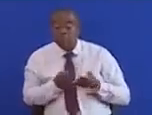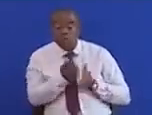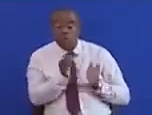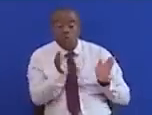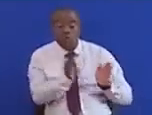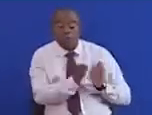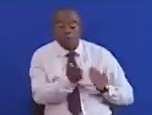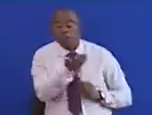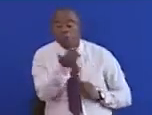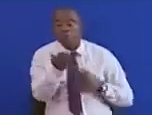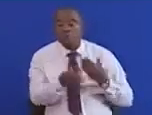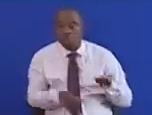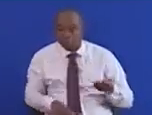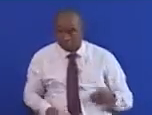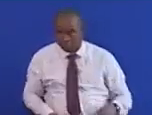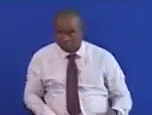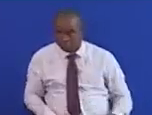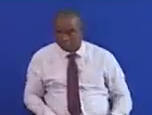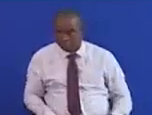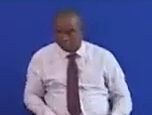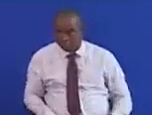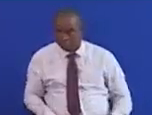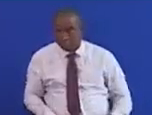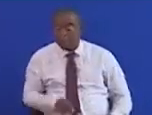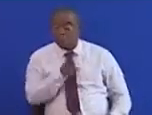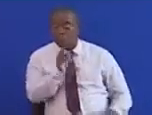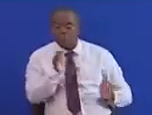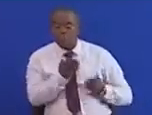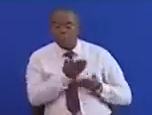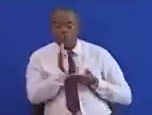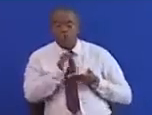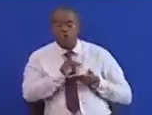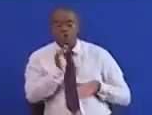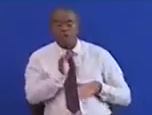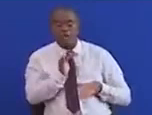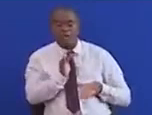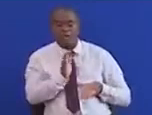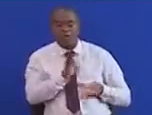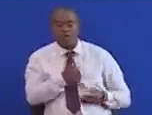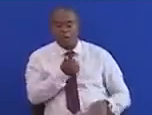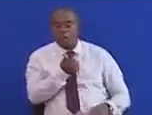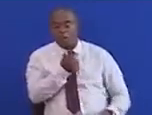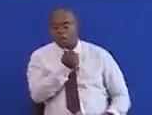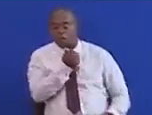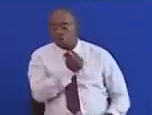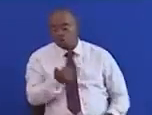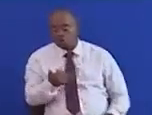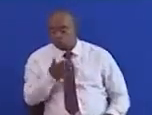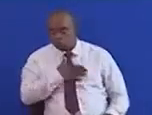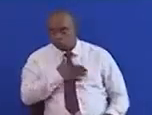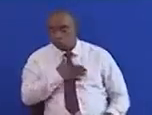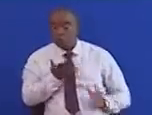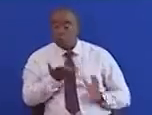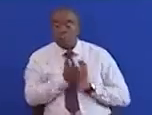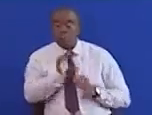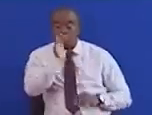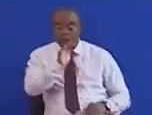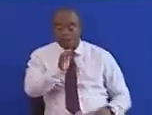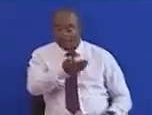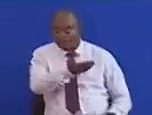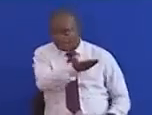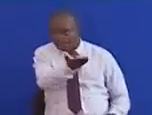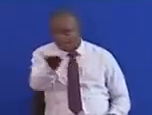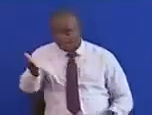mwingine ambao hautakuwa na faida wala tija kwa watoto wetu wa Kitanzania. Kwa hiyo naomba kuambia, kulihakikishia bunge lako Mheshimiwa